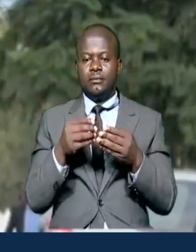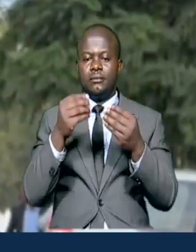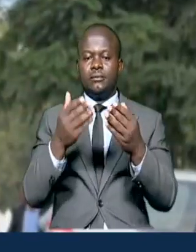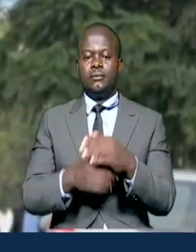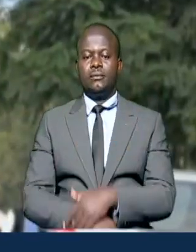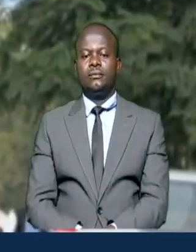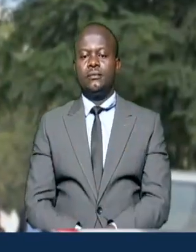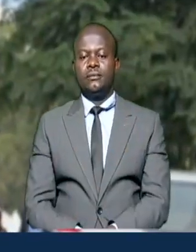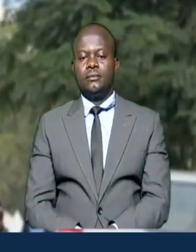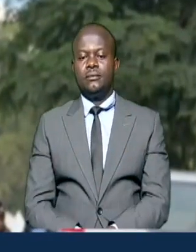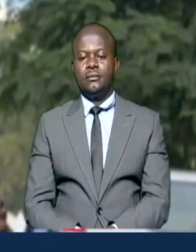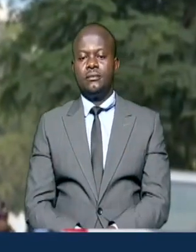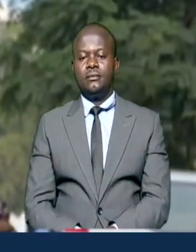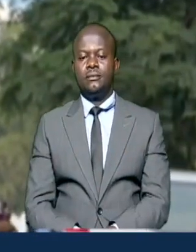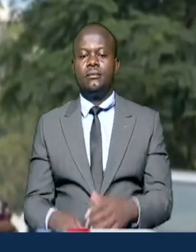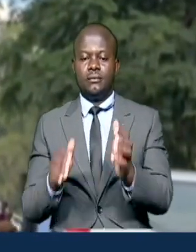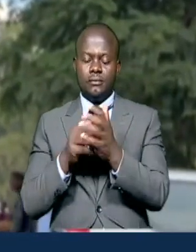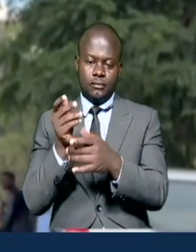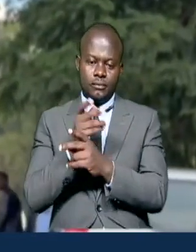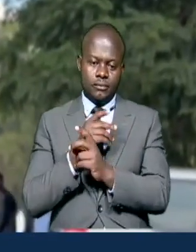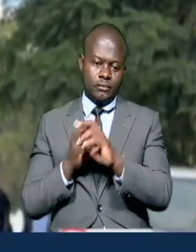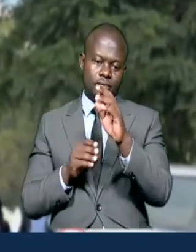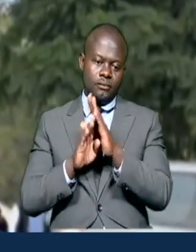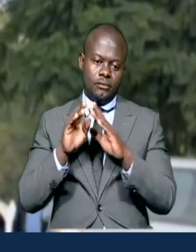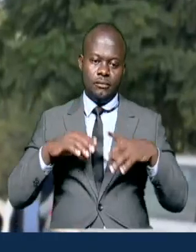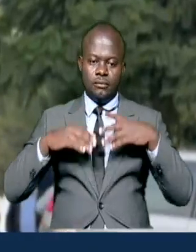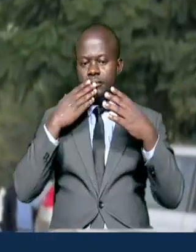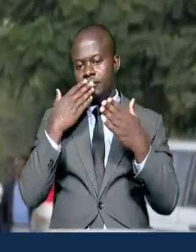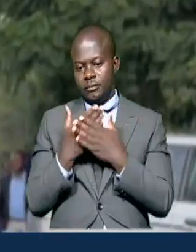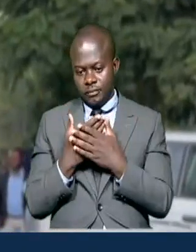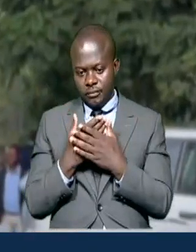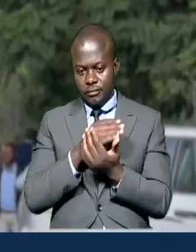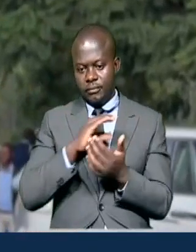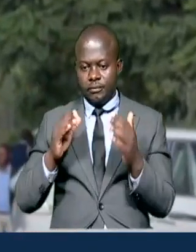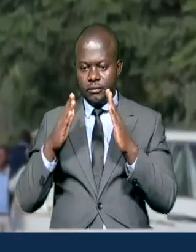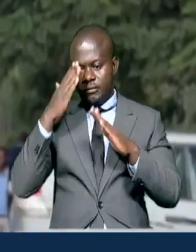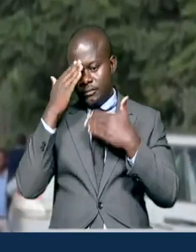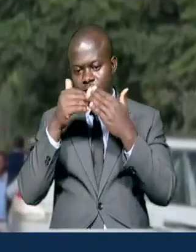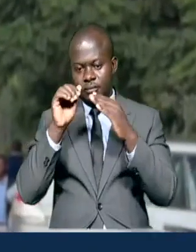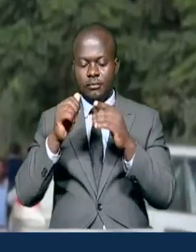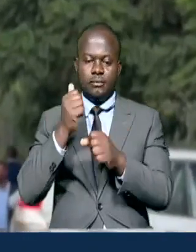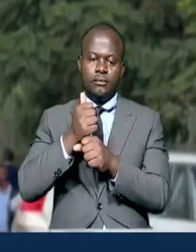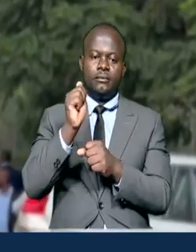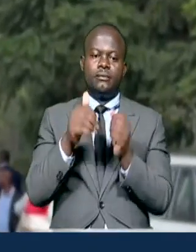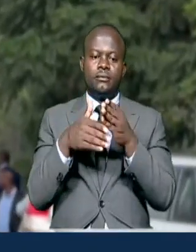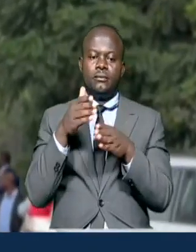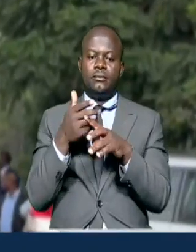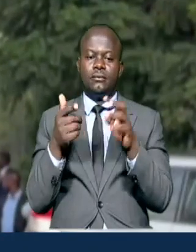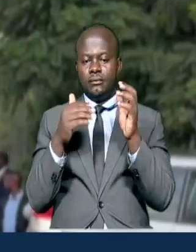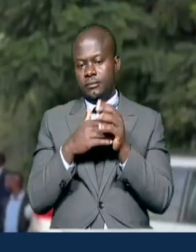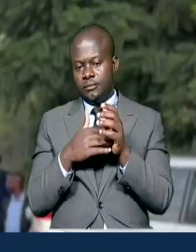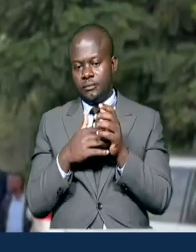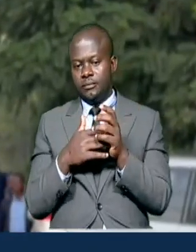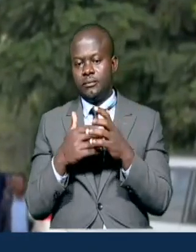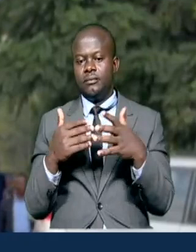Kandi tuzita no ku iterambere n'imibereho myiza y'umukristo kugira ngo abashe kwigira yiyubake, ariko kandi